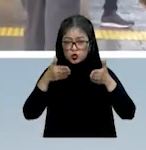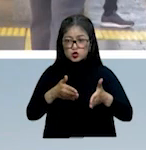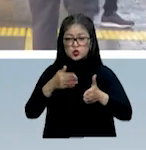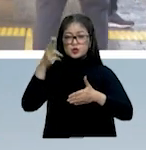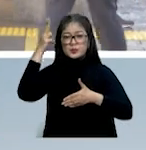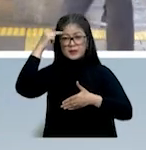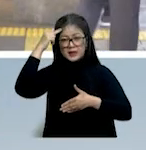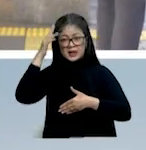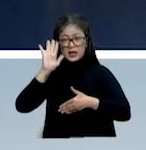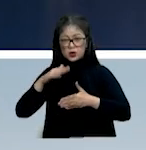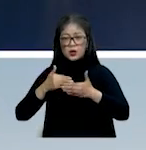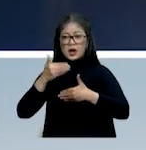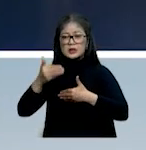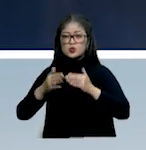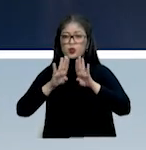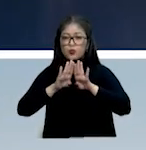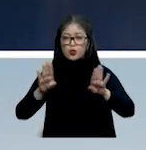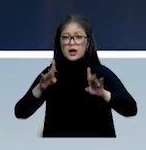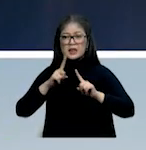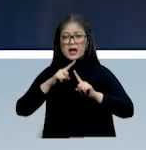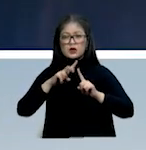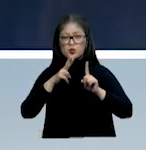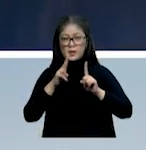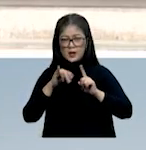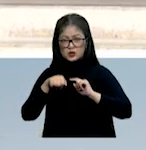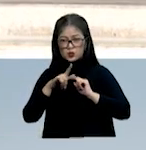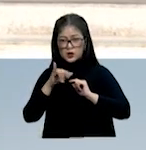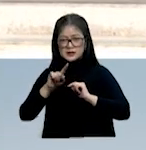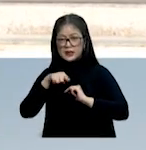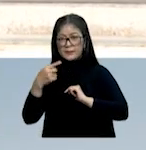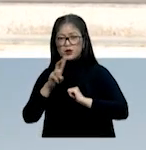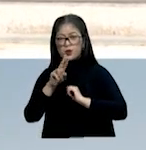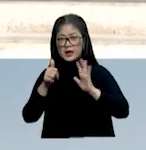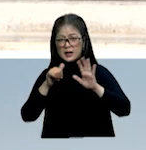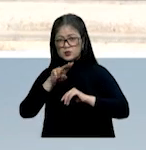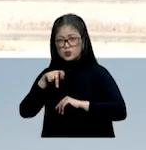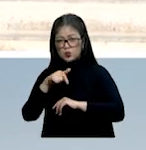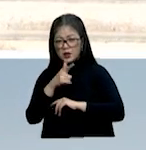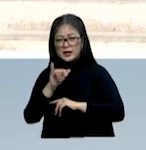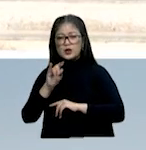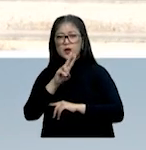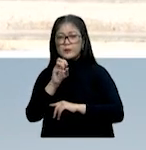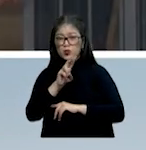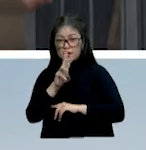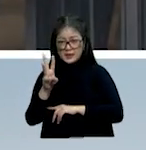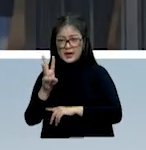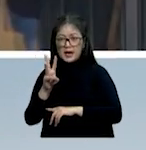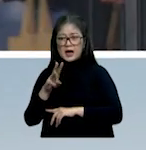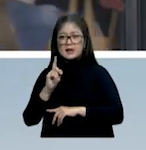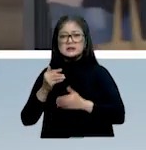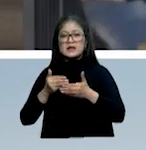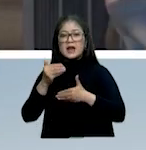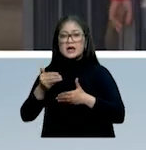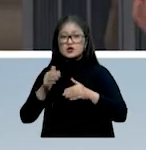yang sudah mulai dibuka dari tanggal 12 Juli hingga 26 Juli 2023. Untuk tahap uji coba selanjutnya akan dibuka